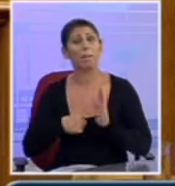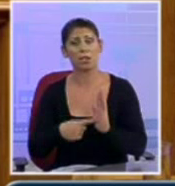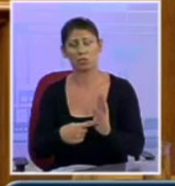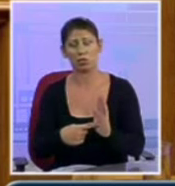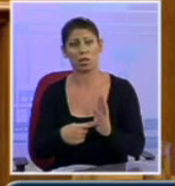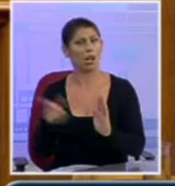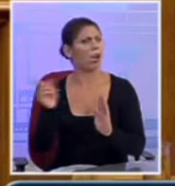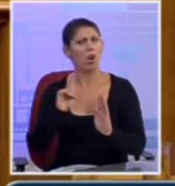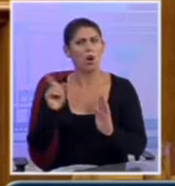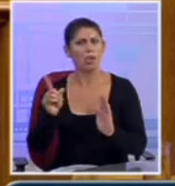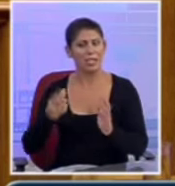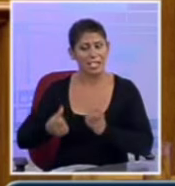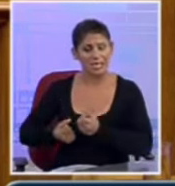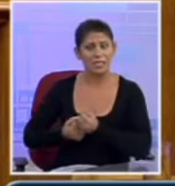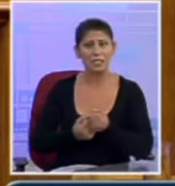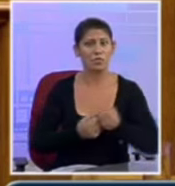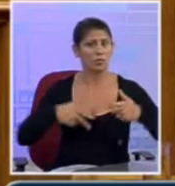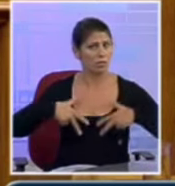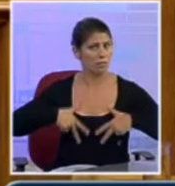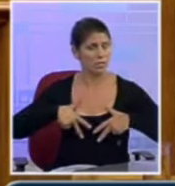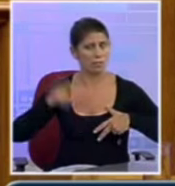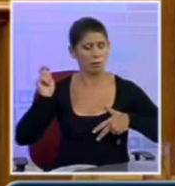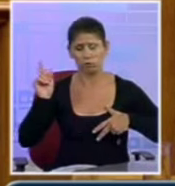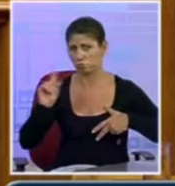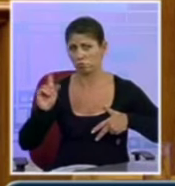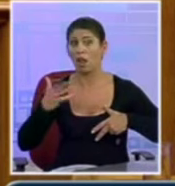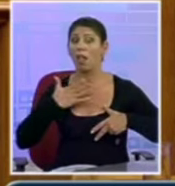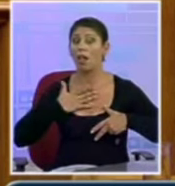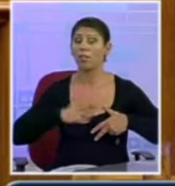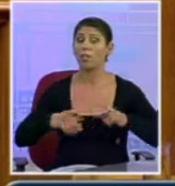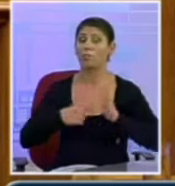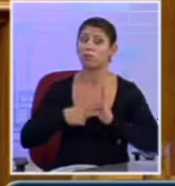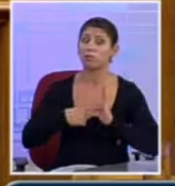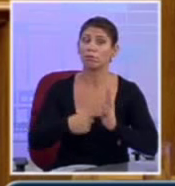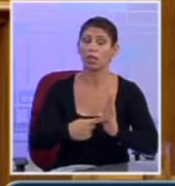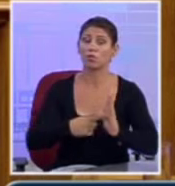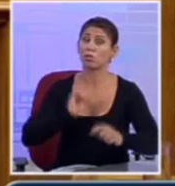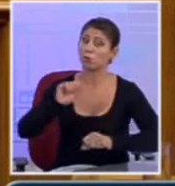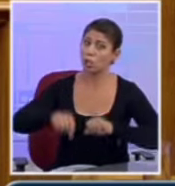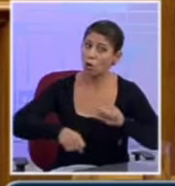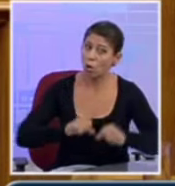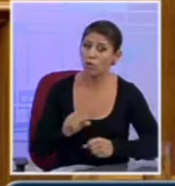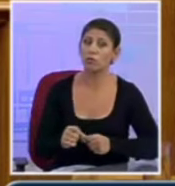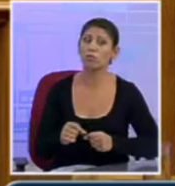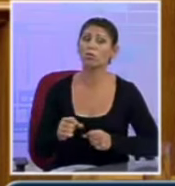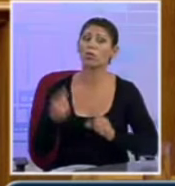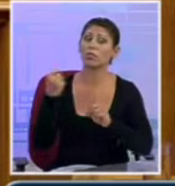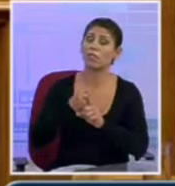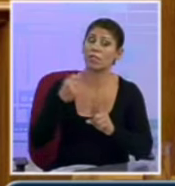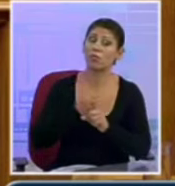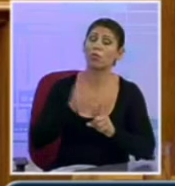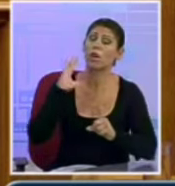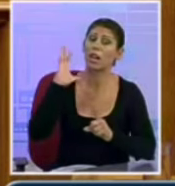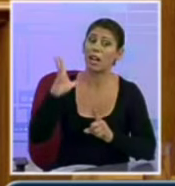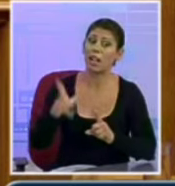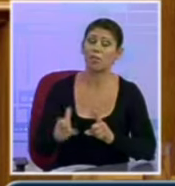τους, όχι για να στηρίξουν την κυβερνητική πολιτική, θέλουμε την παρουσία τους και τους αγώνες τους να διεκδικούν